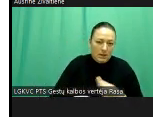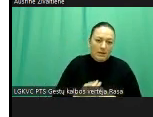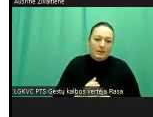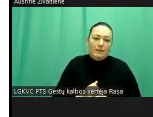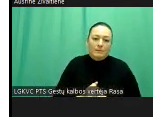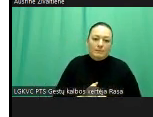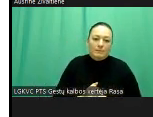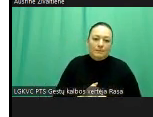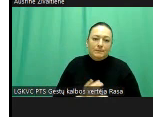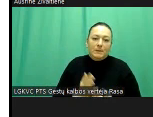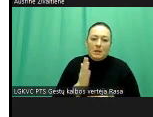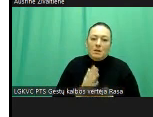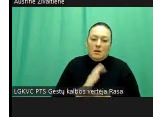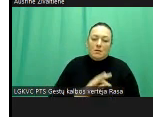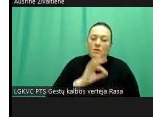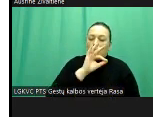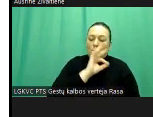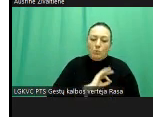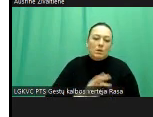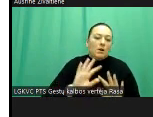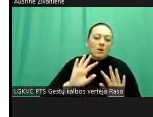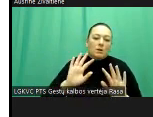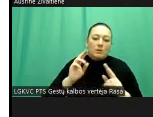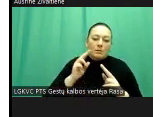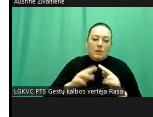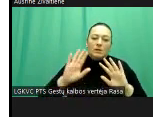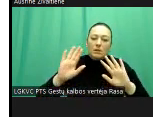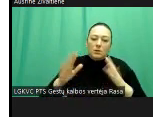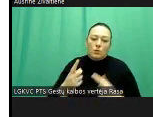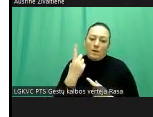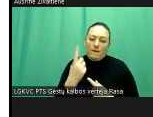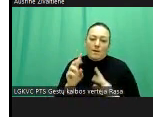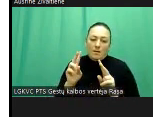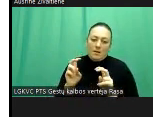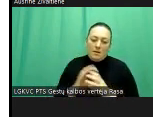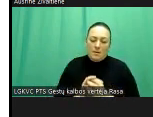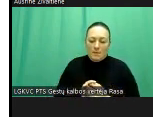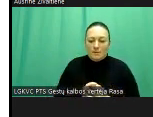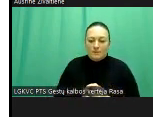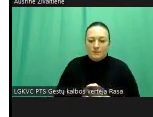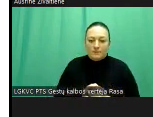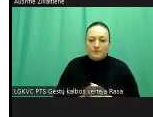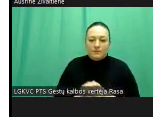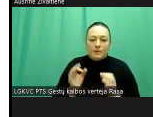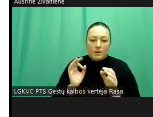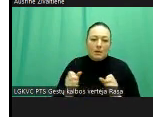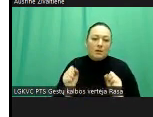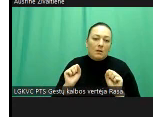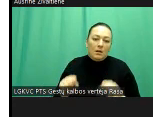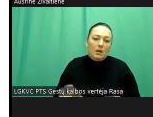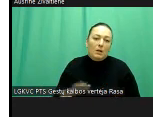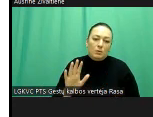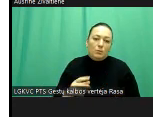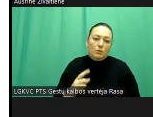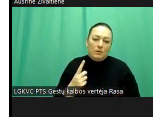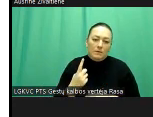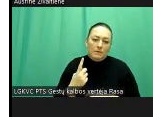tai yra efektyvu, sprendžiant kažkokią vieną konkrečią temą. Ir tai galėtų būti vienas,